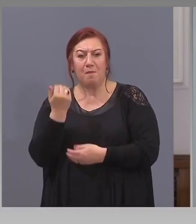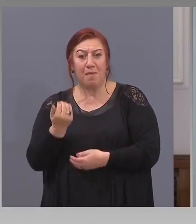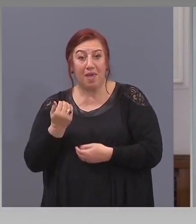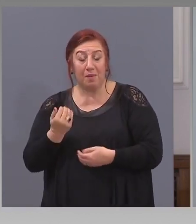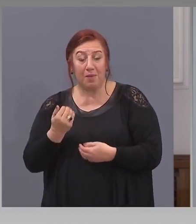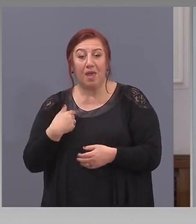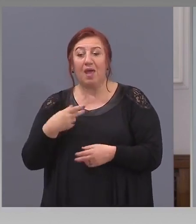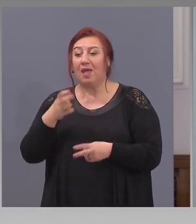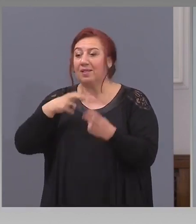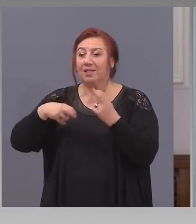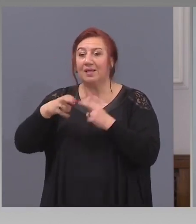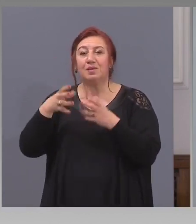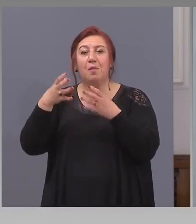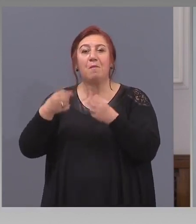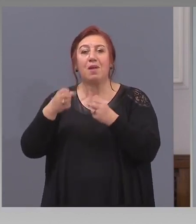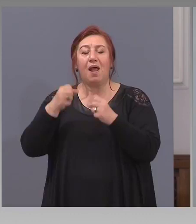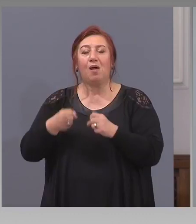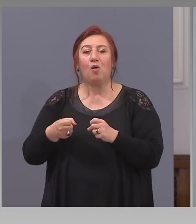захумана тогава.